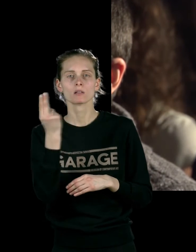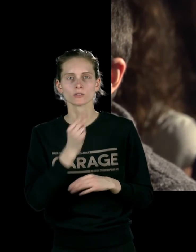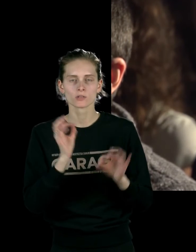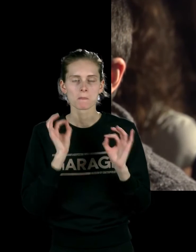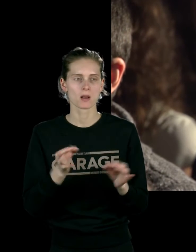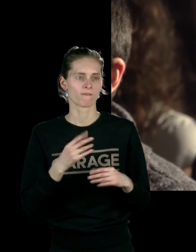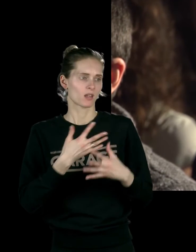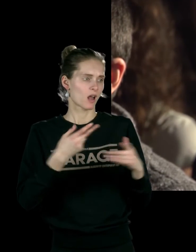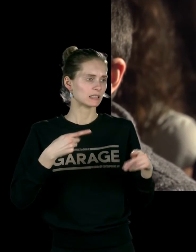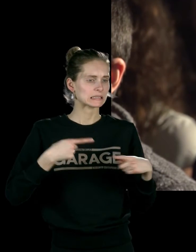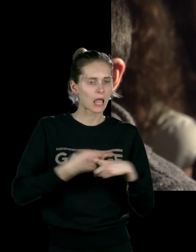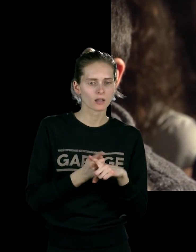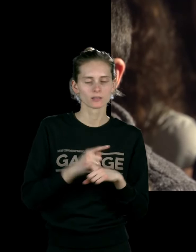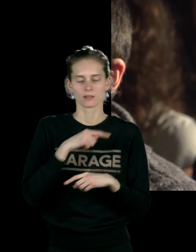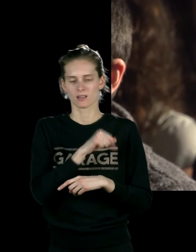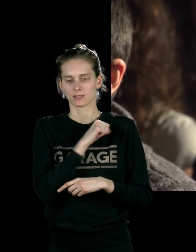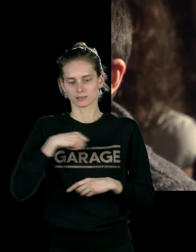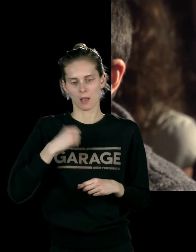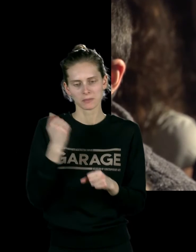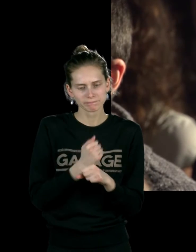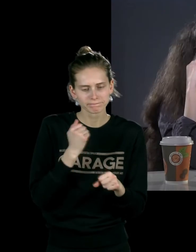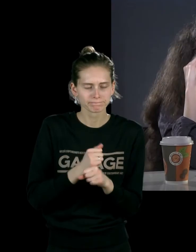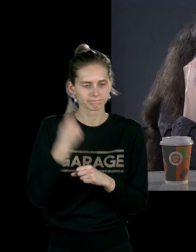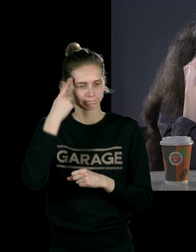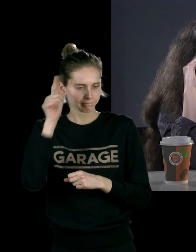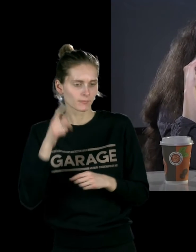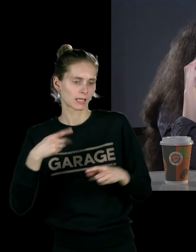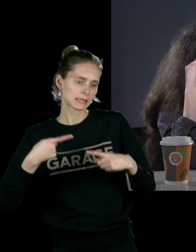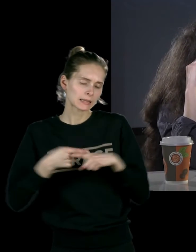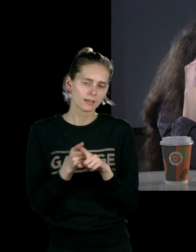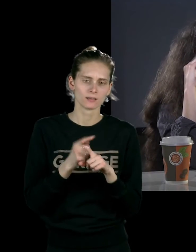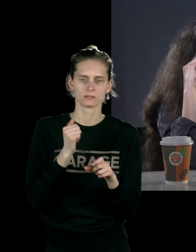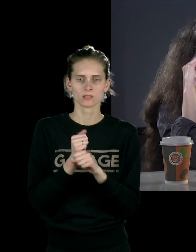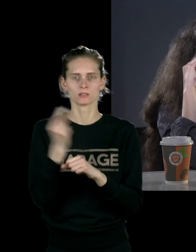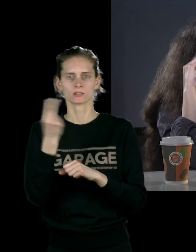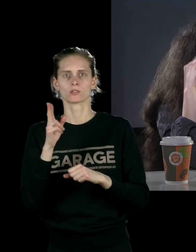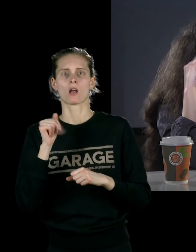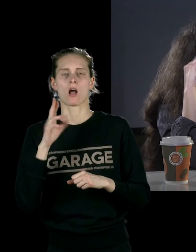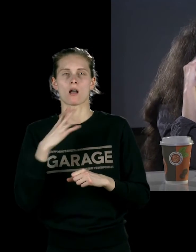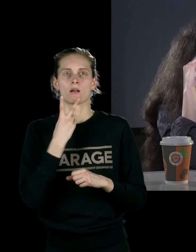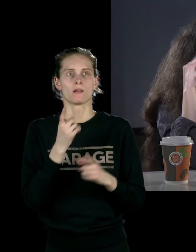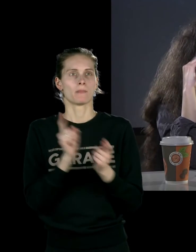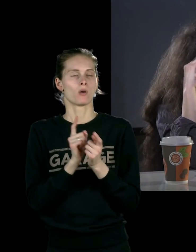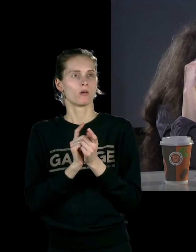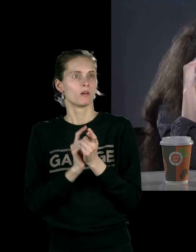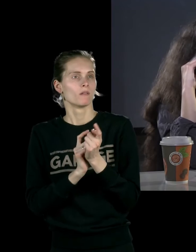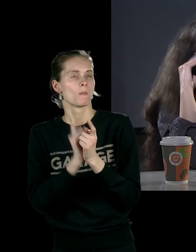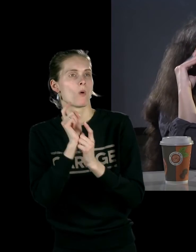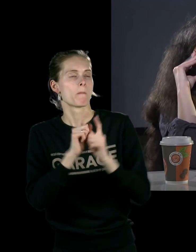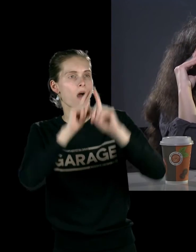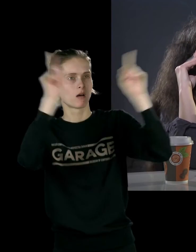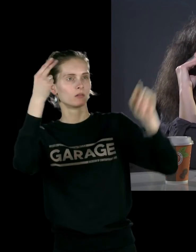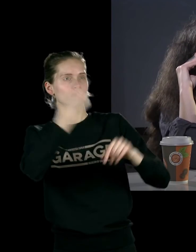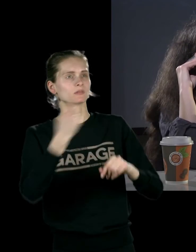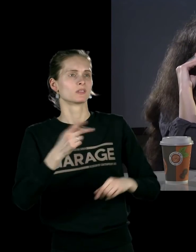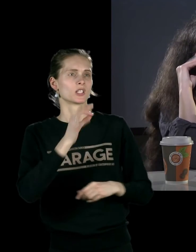Свои техники он разрабатывал сам, и техники эти были такой, практически поединком с холстом, потому что он использовал